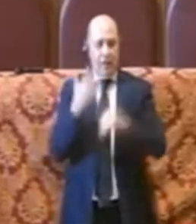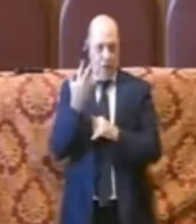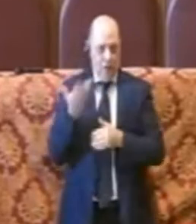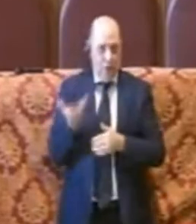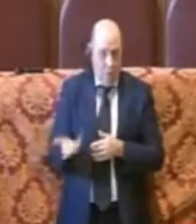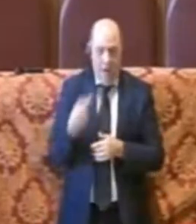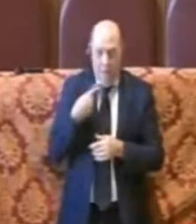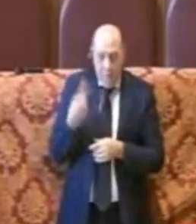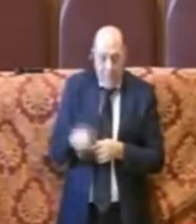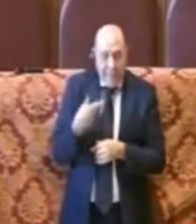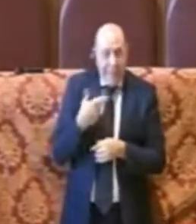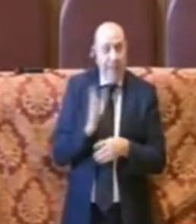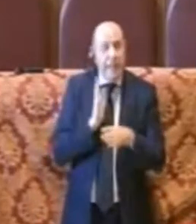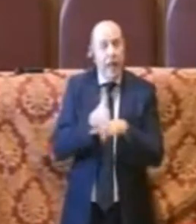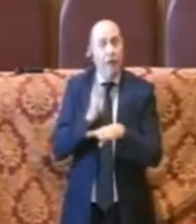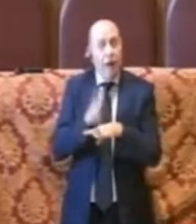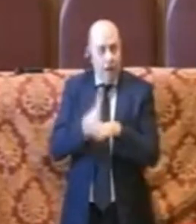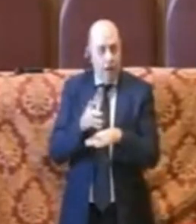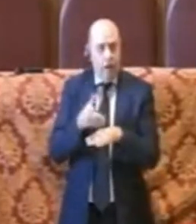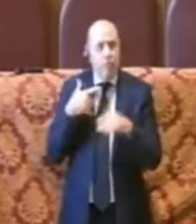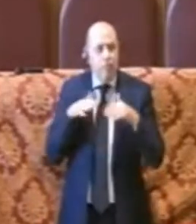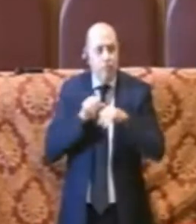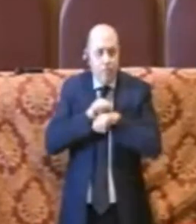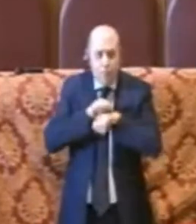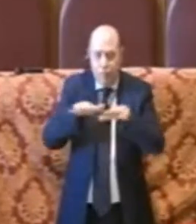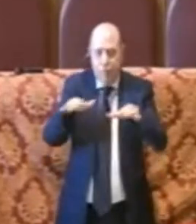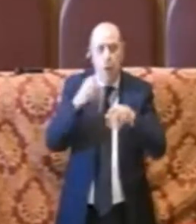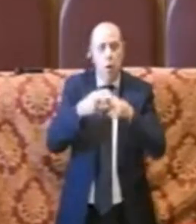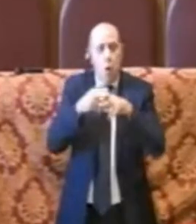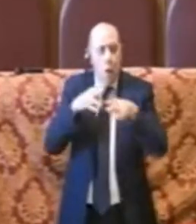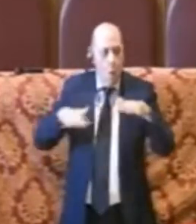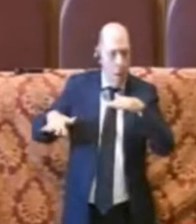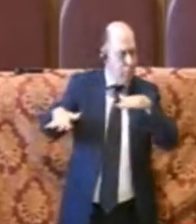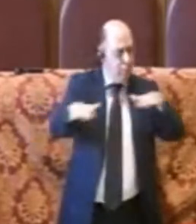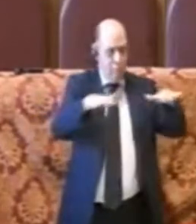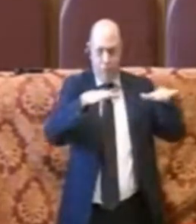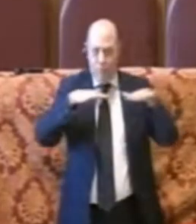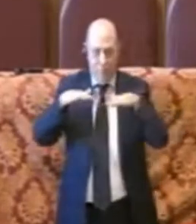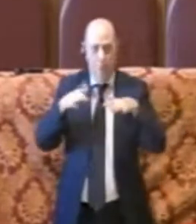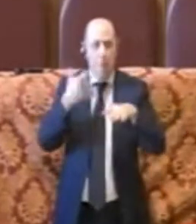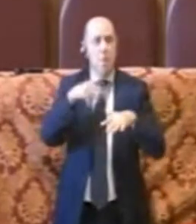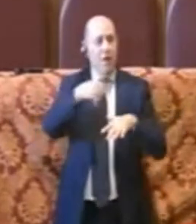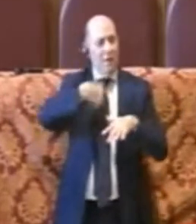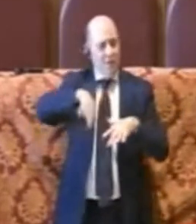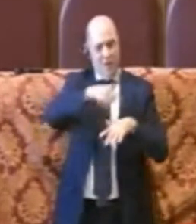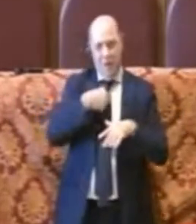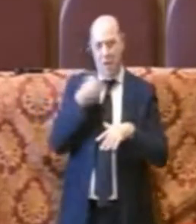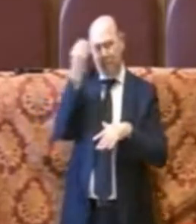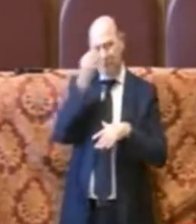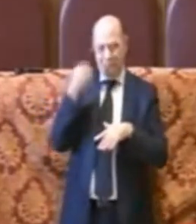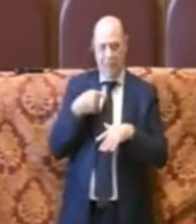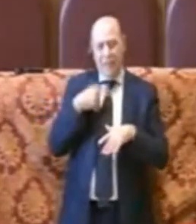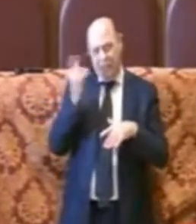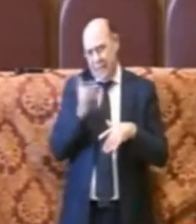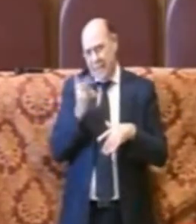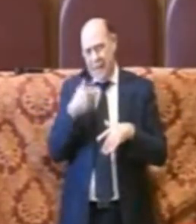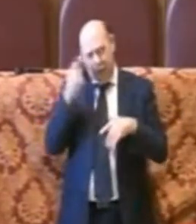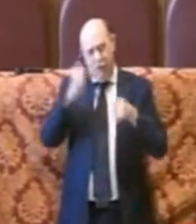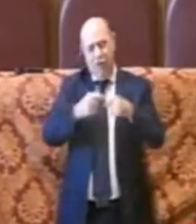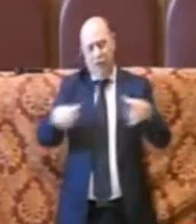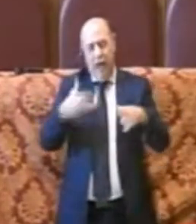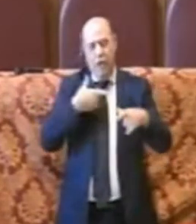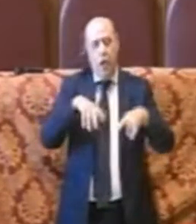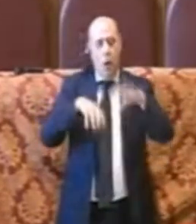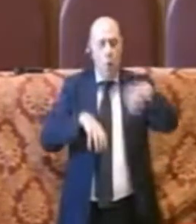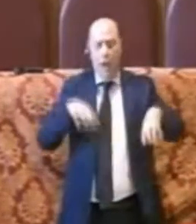interventi sono equamente distribuiti sul territorio, perché la nostra visione è che la città, anche se è suddivisa in quartieri, come è